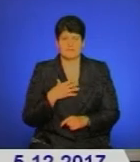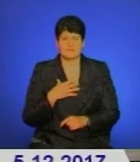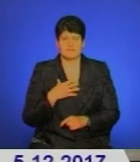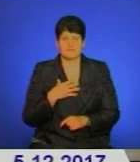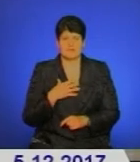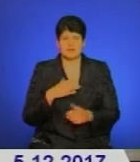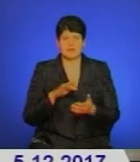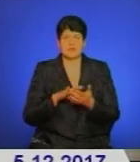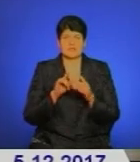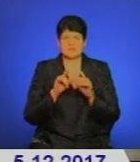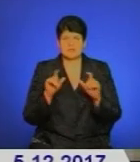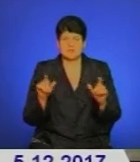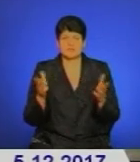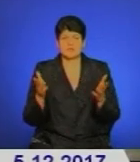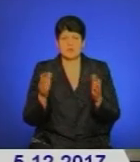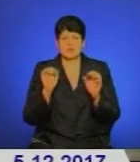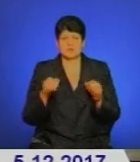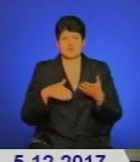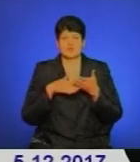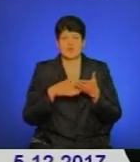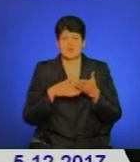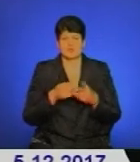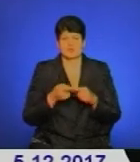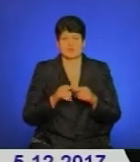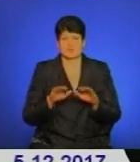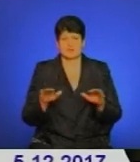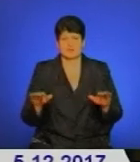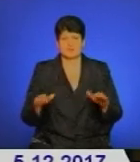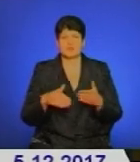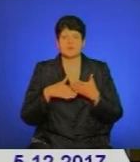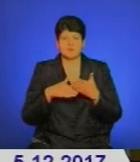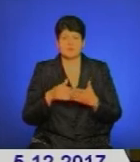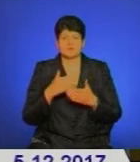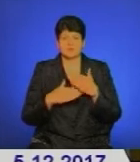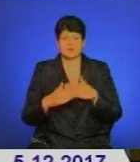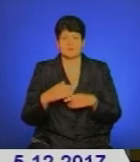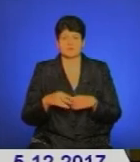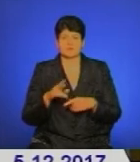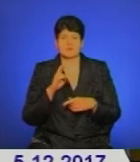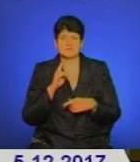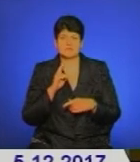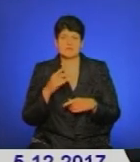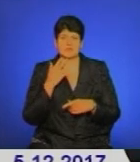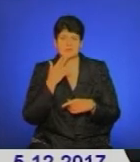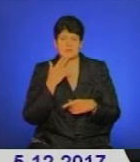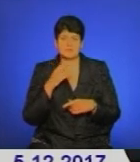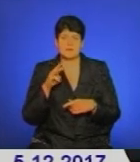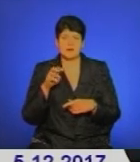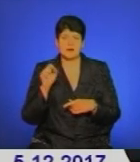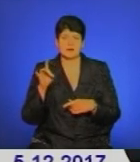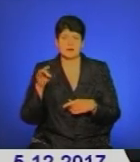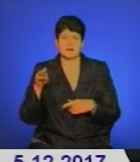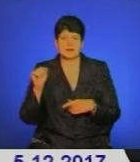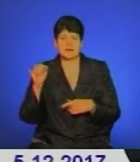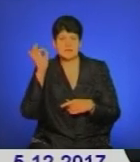би сказати, центр, в якому ми можемо допомагати таким діткам. Допомагають інвалідам у Кременці іноземні волонтери. Мартін Ройтер –